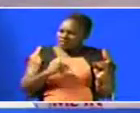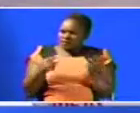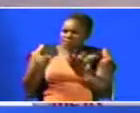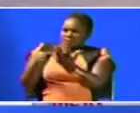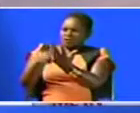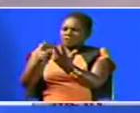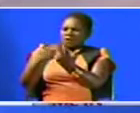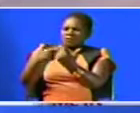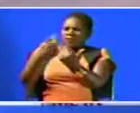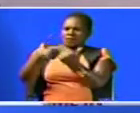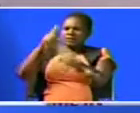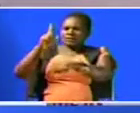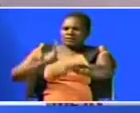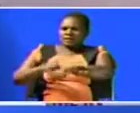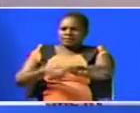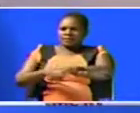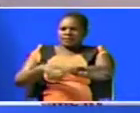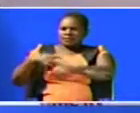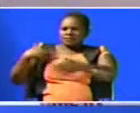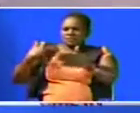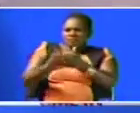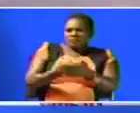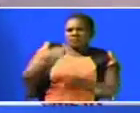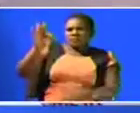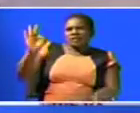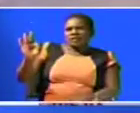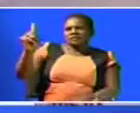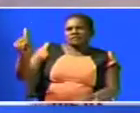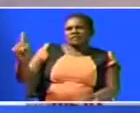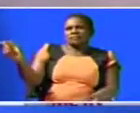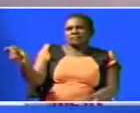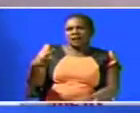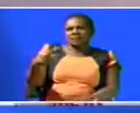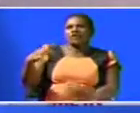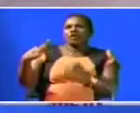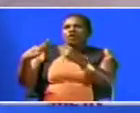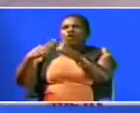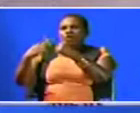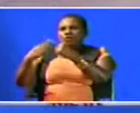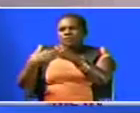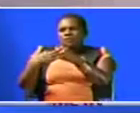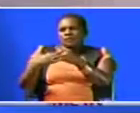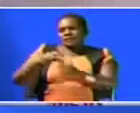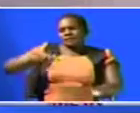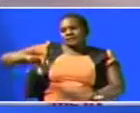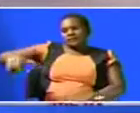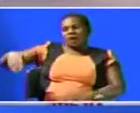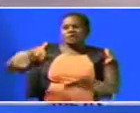enumeration period will run until the 31st of August. Now, for urban